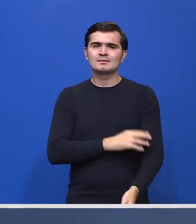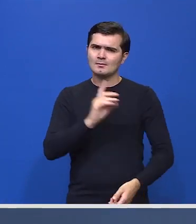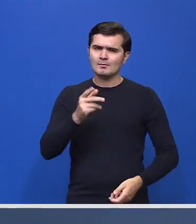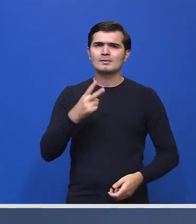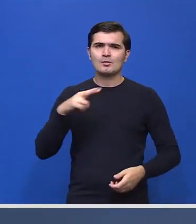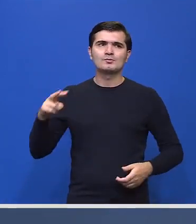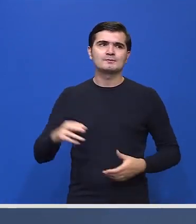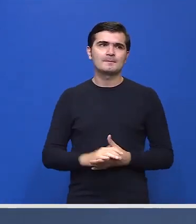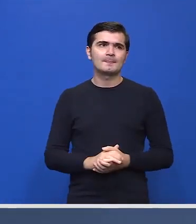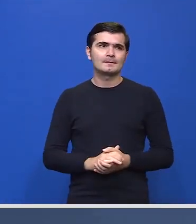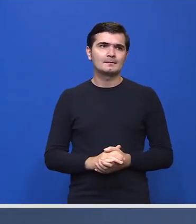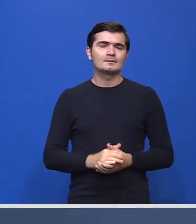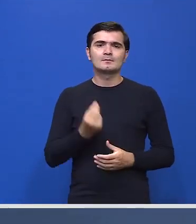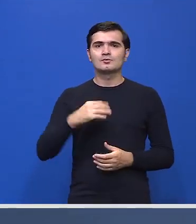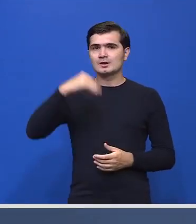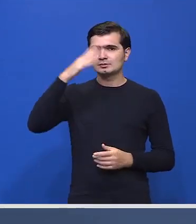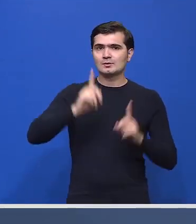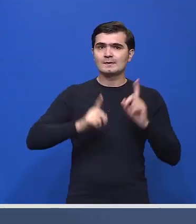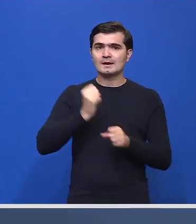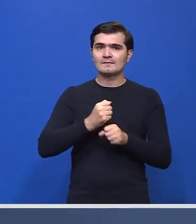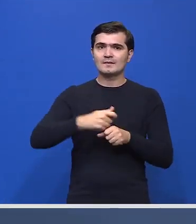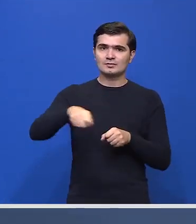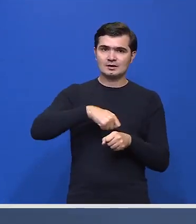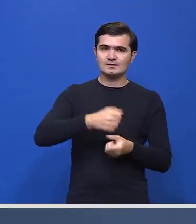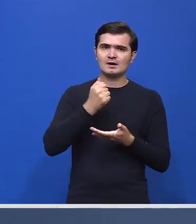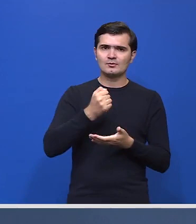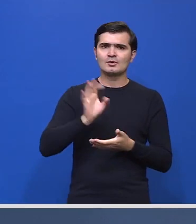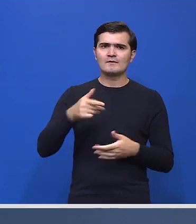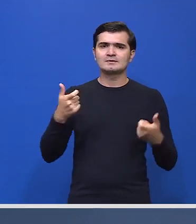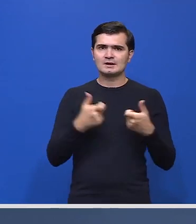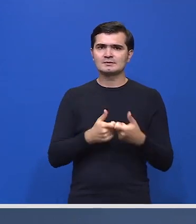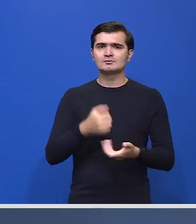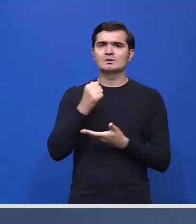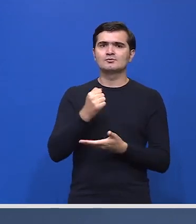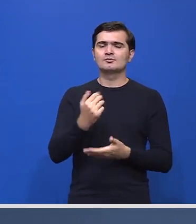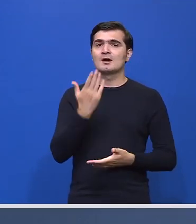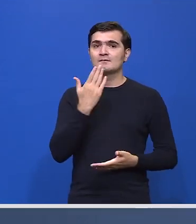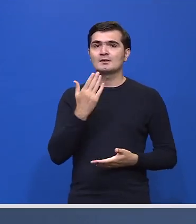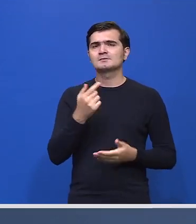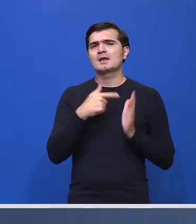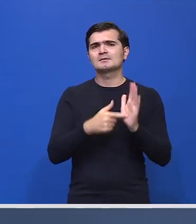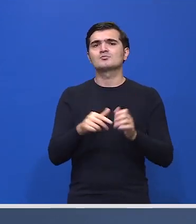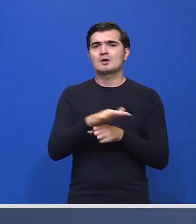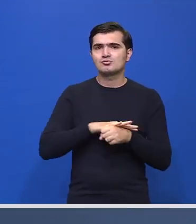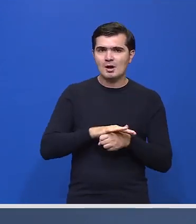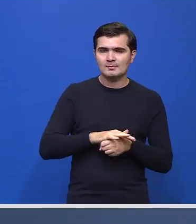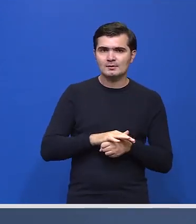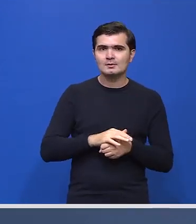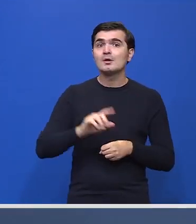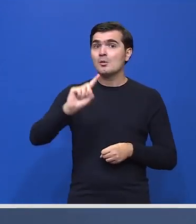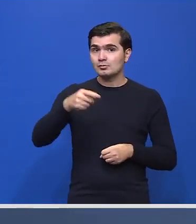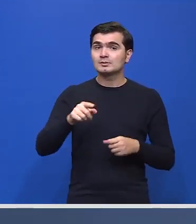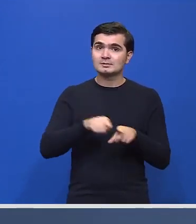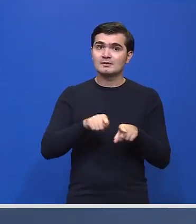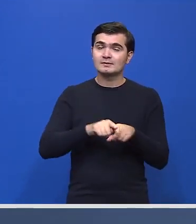Bună ziua! Odată ce veți face rectificarea bugetară și veți avea execuțiile bugetare în față, la toamnă mă refer, ați putea să